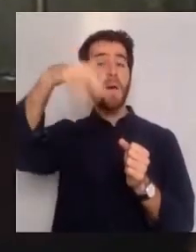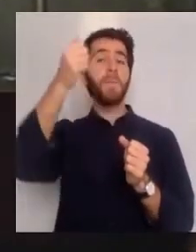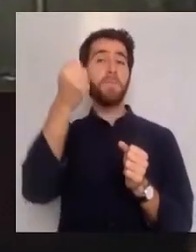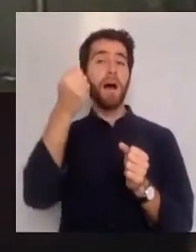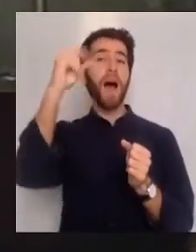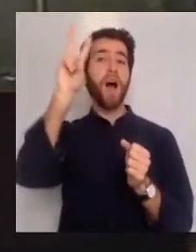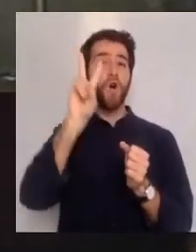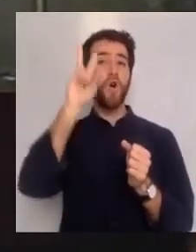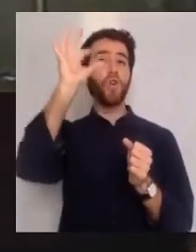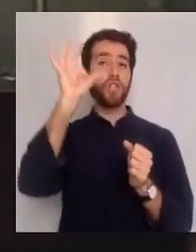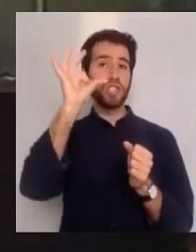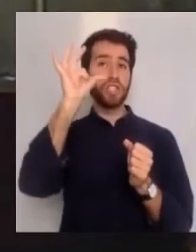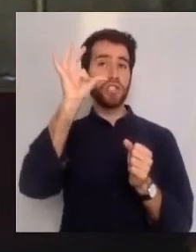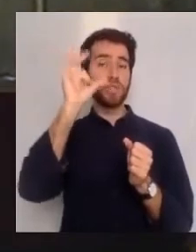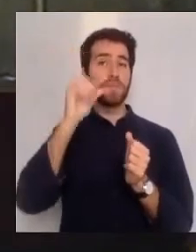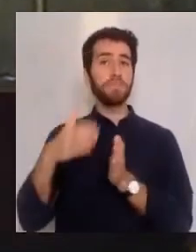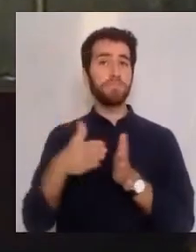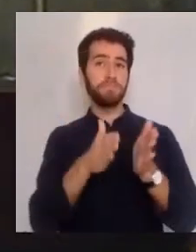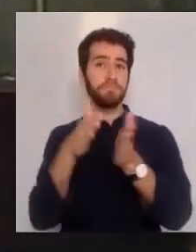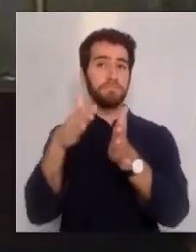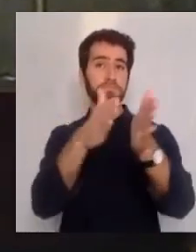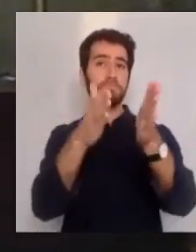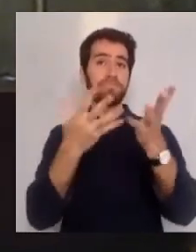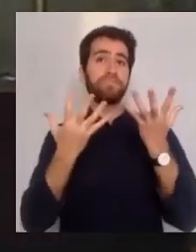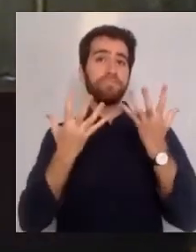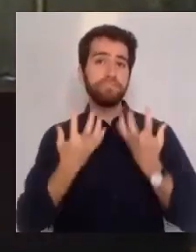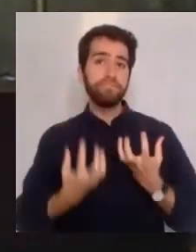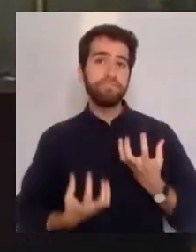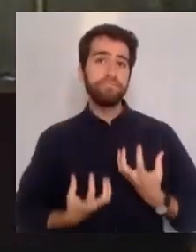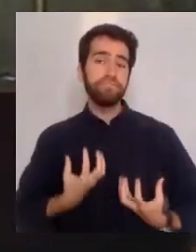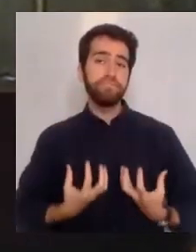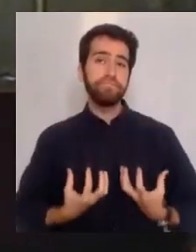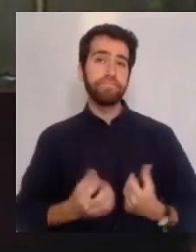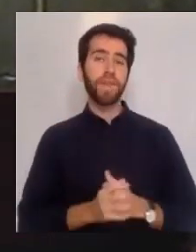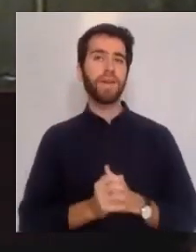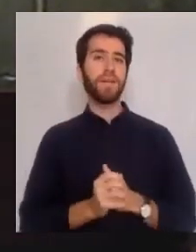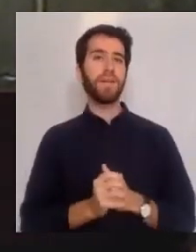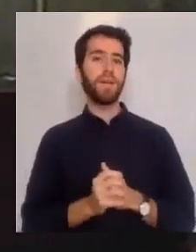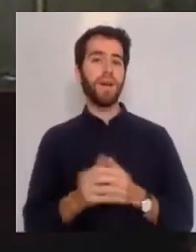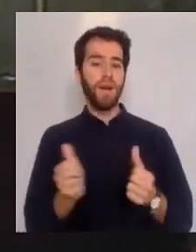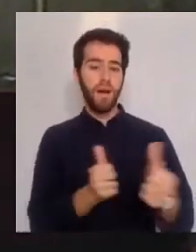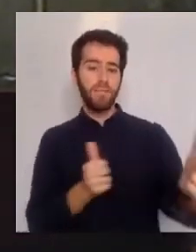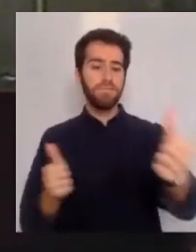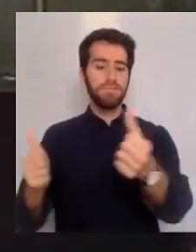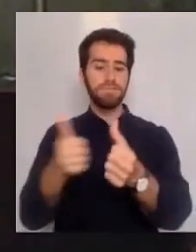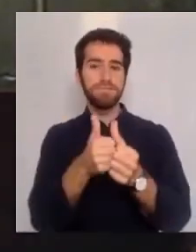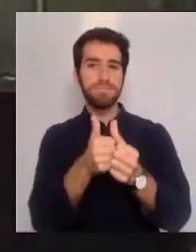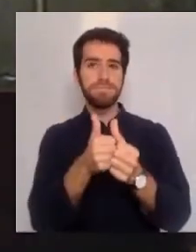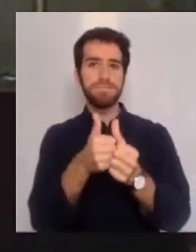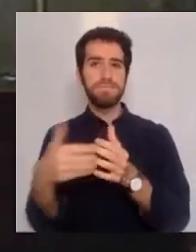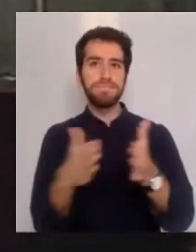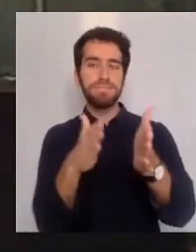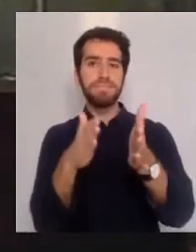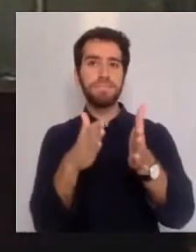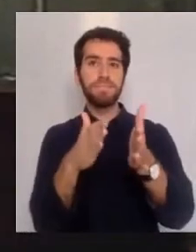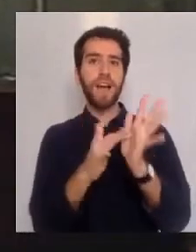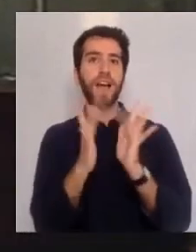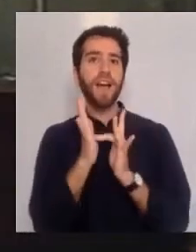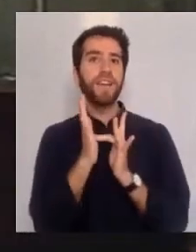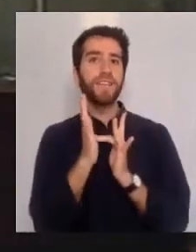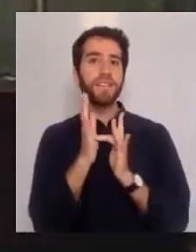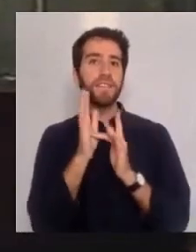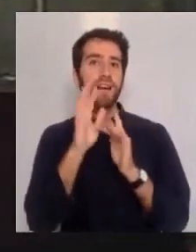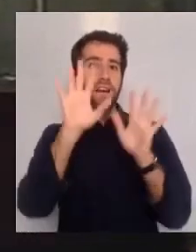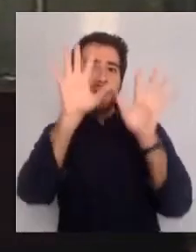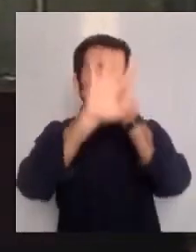desanimats cap a Emmaús. Llavors Crist els surt a l'encontre sense que el